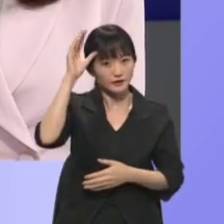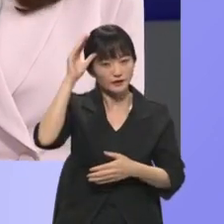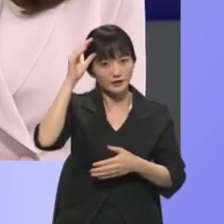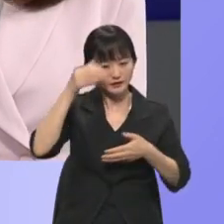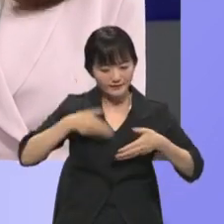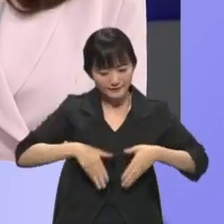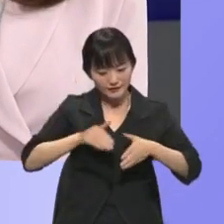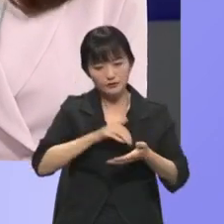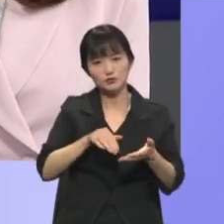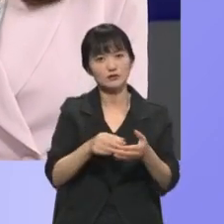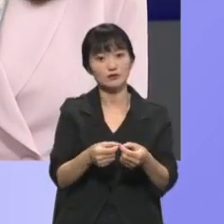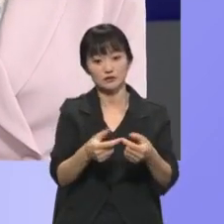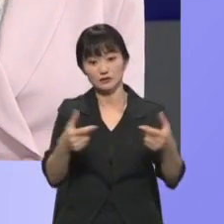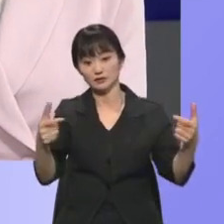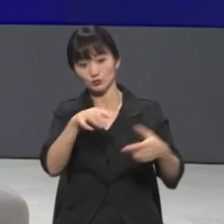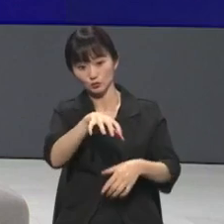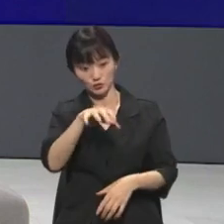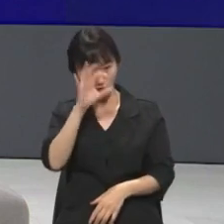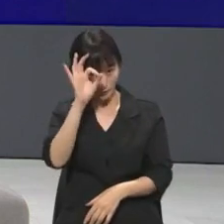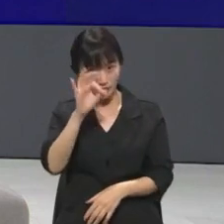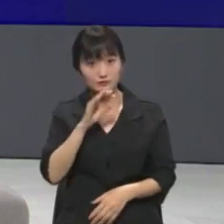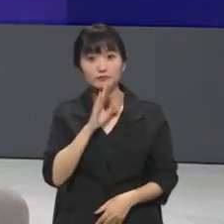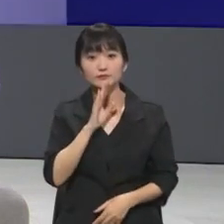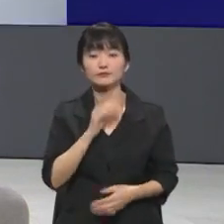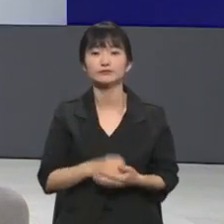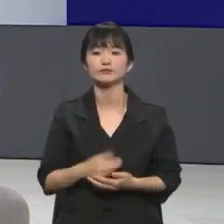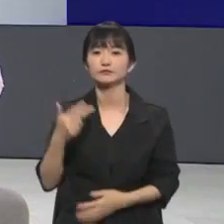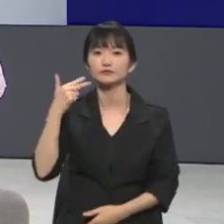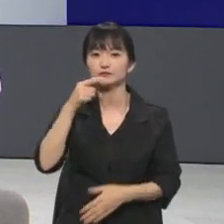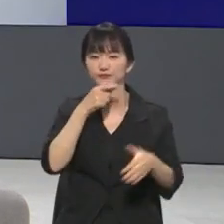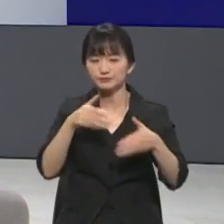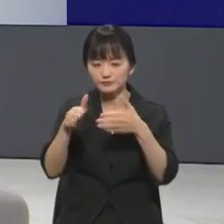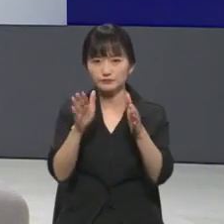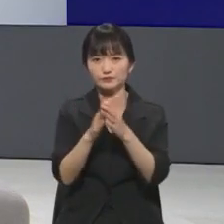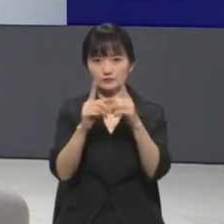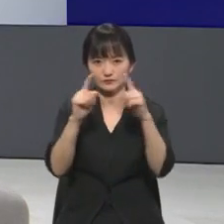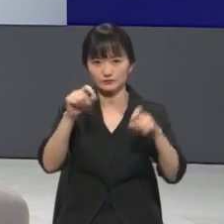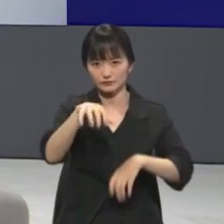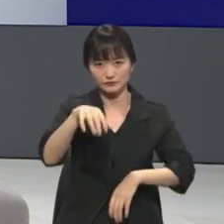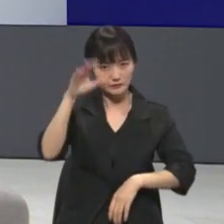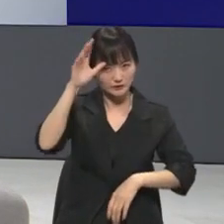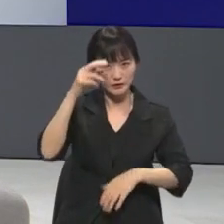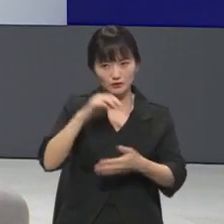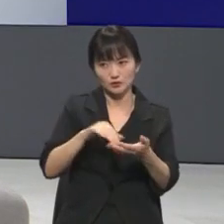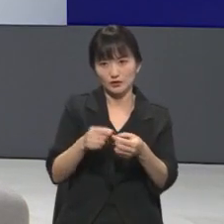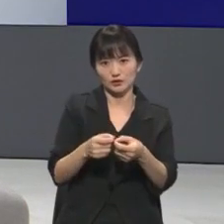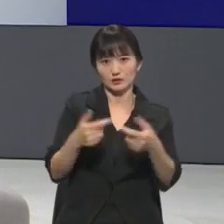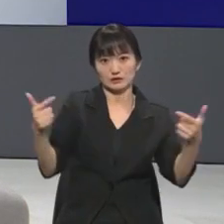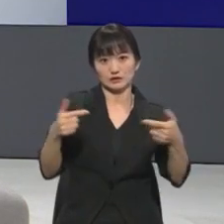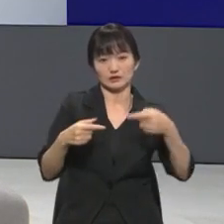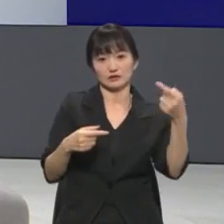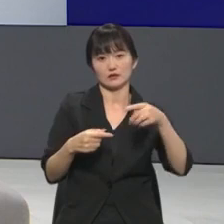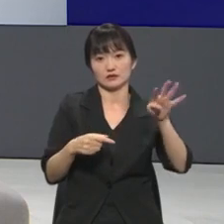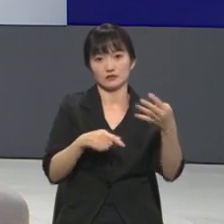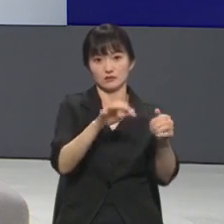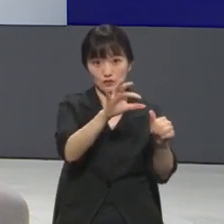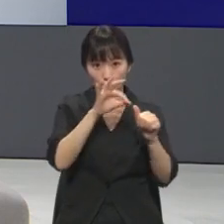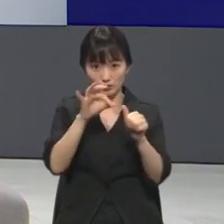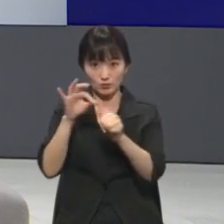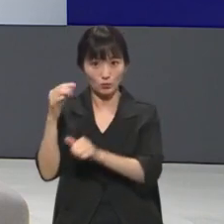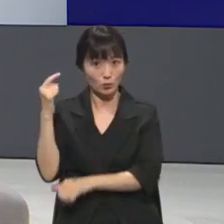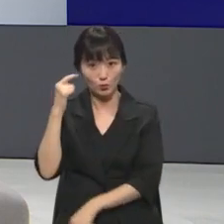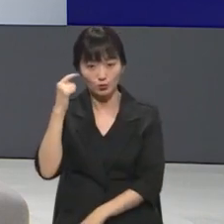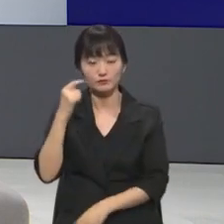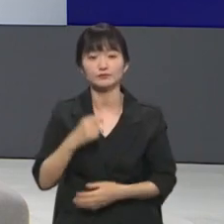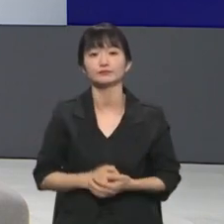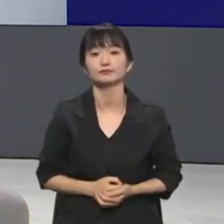거 기억이 납니다. 네, 맞습니다. 예. 맞추셨는데요. 지난주에 경기도 화성의 한 반려견 번식장에서 1,400마리의 개가 구조됐다는 소식이